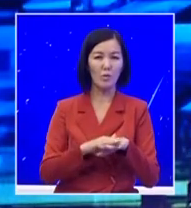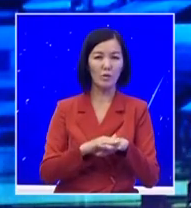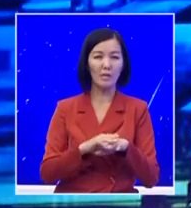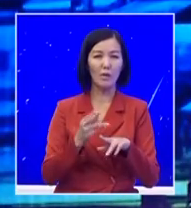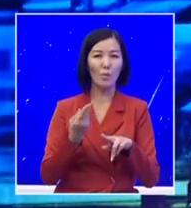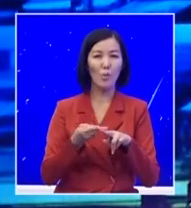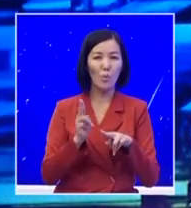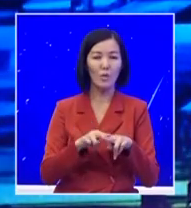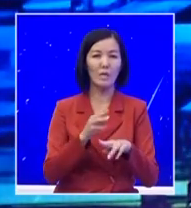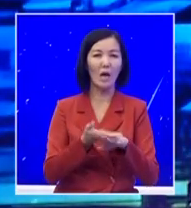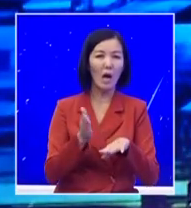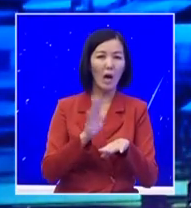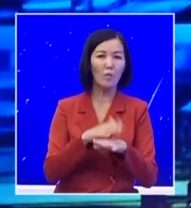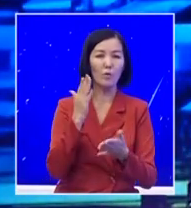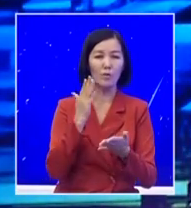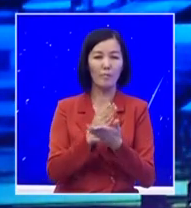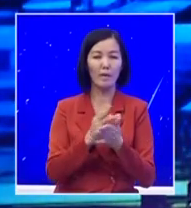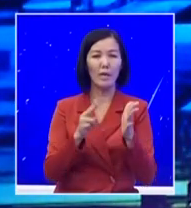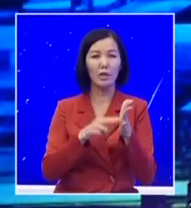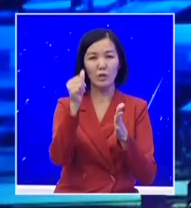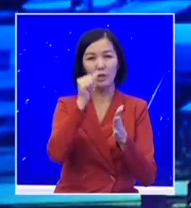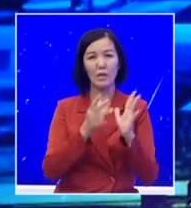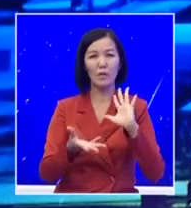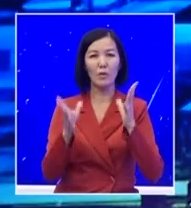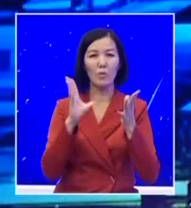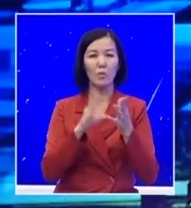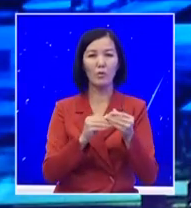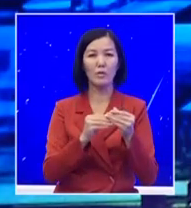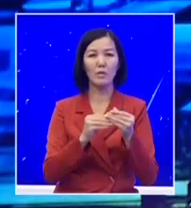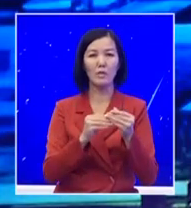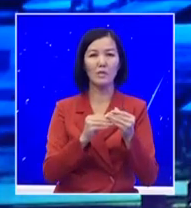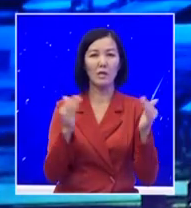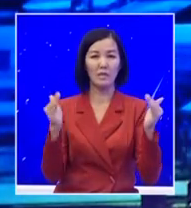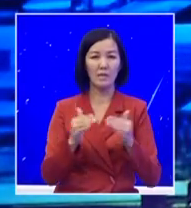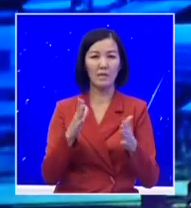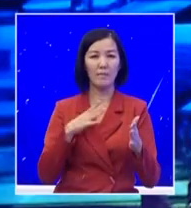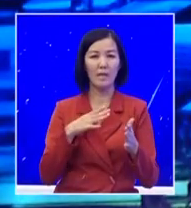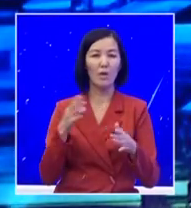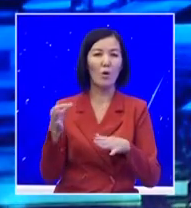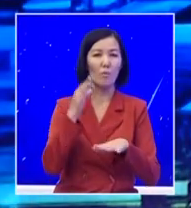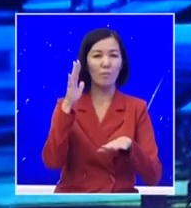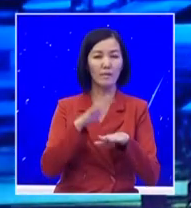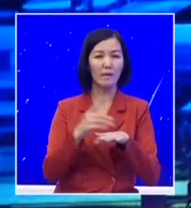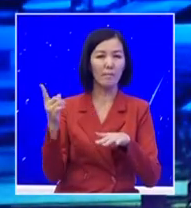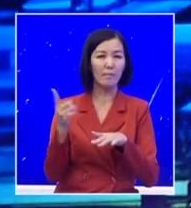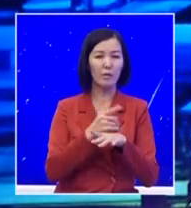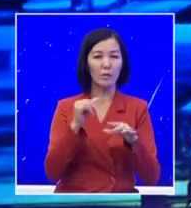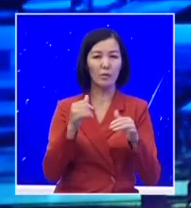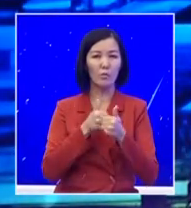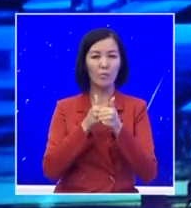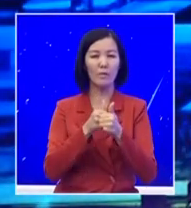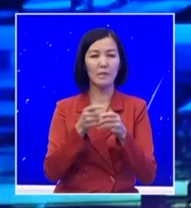бар. Жеті айдың қорытындысына сәйкес құқық бұзушылықтың тыйылып келеді. Бұл туралы облыс әкімінің бірінші орынбасарының төрағалығымен